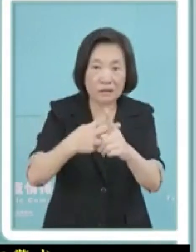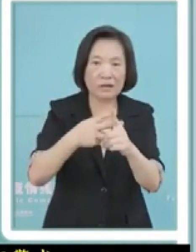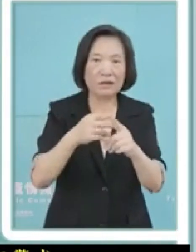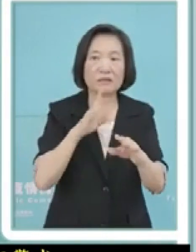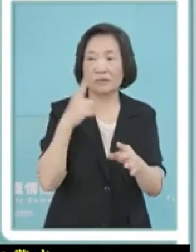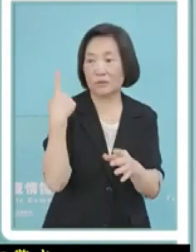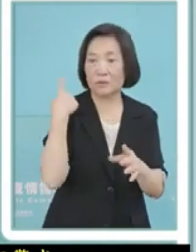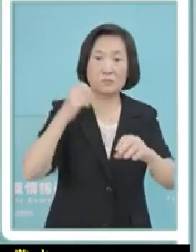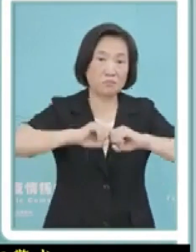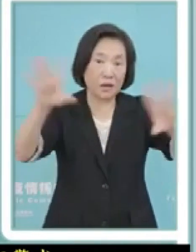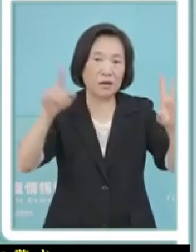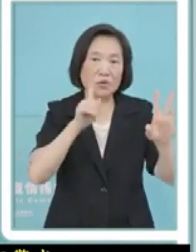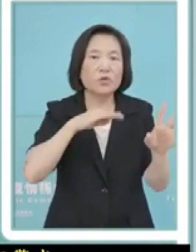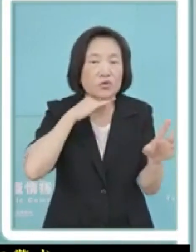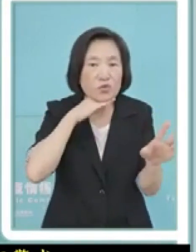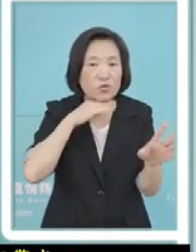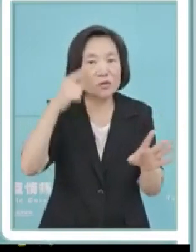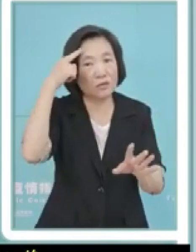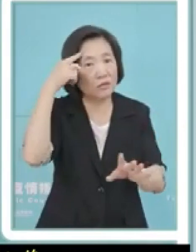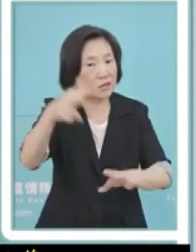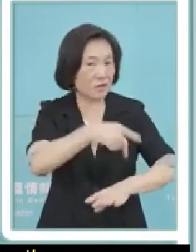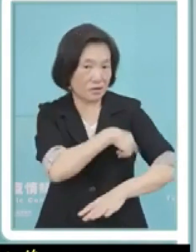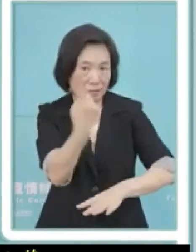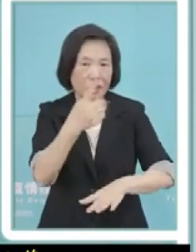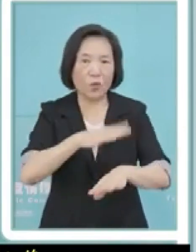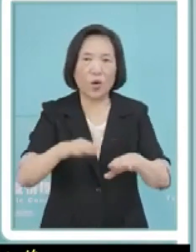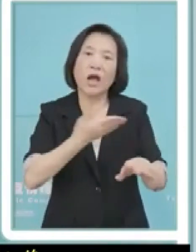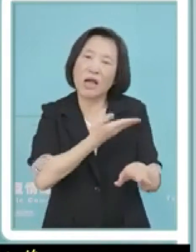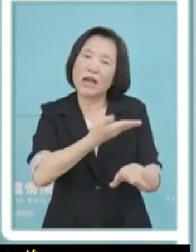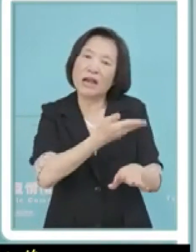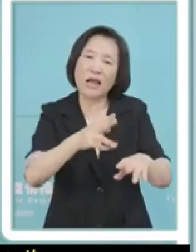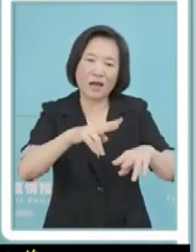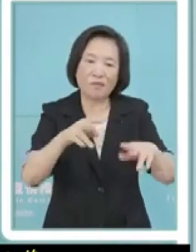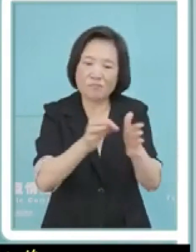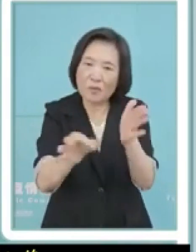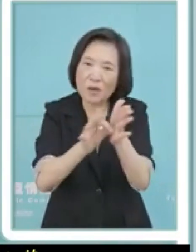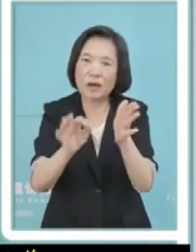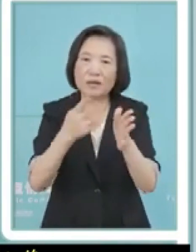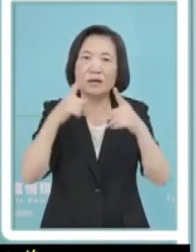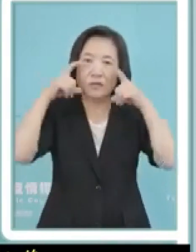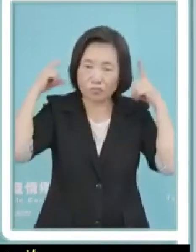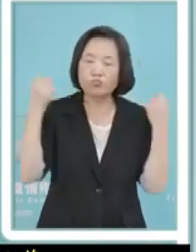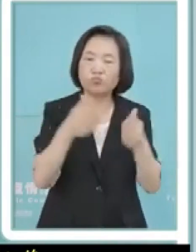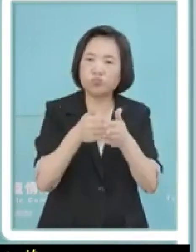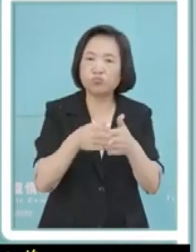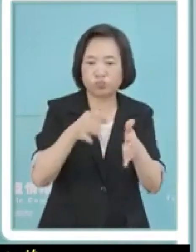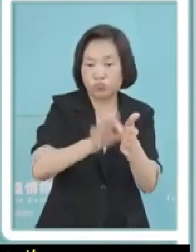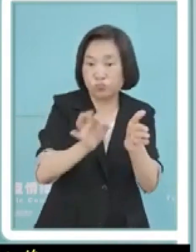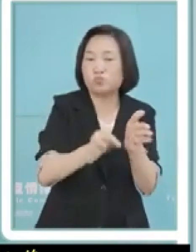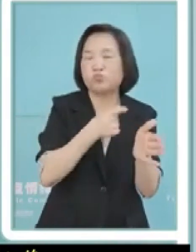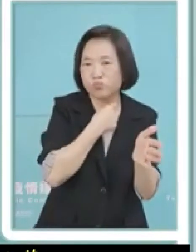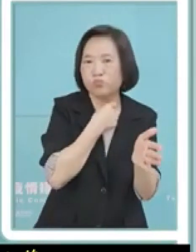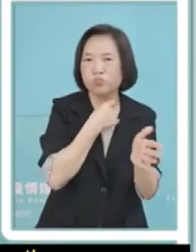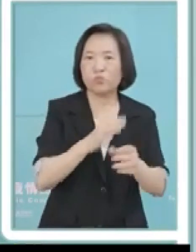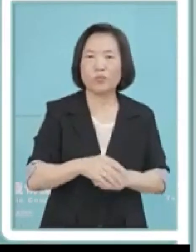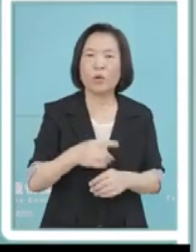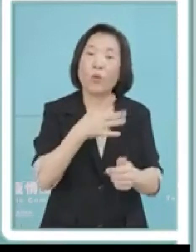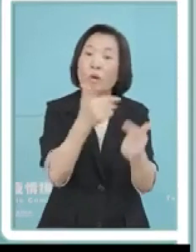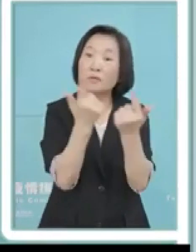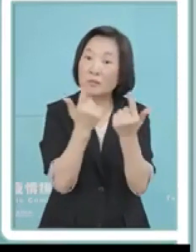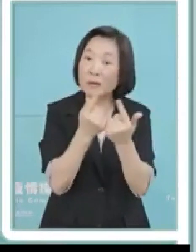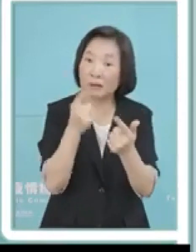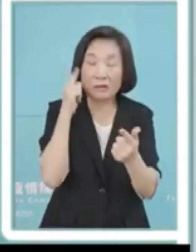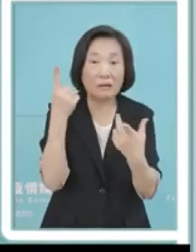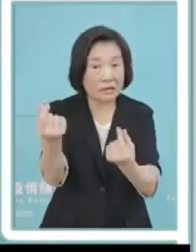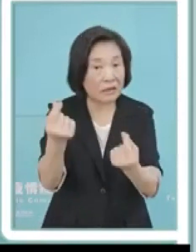在12号的时候是宣布说篮球场16号要逐步解封，但是戴口罩，但是要戴口罩打篮球。请问一下，北市